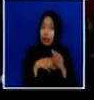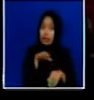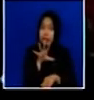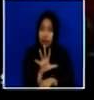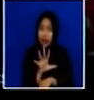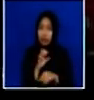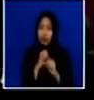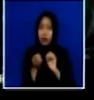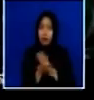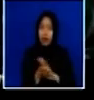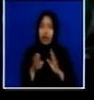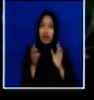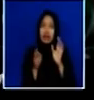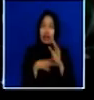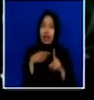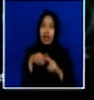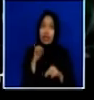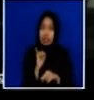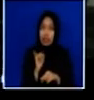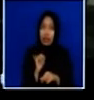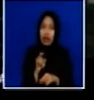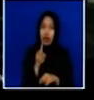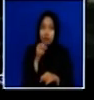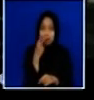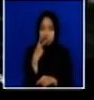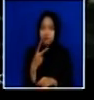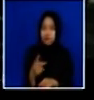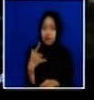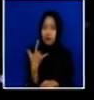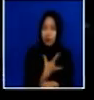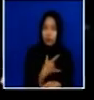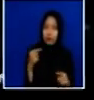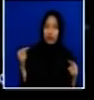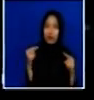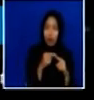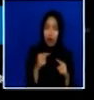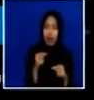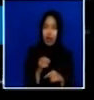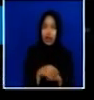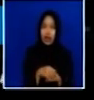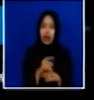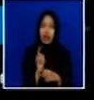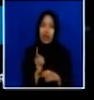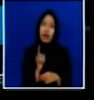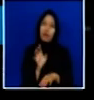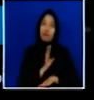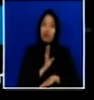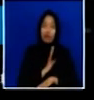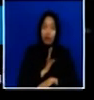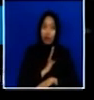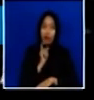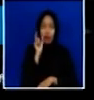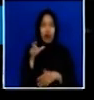suharyanto akan bertindak proaktif sesuai perintah memang komponen cadangan ini rukan sebagai